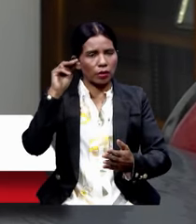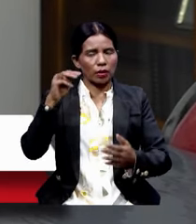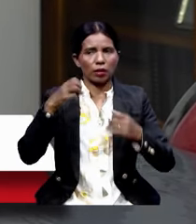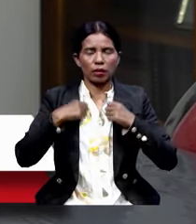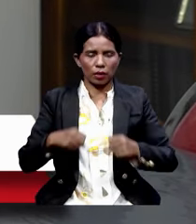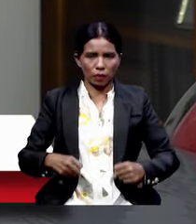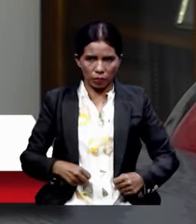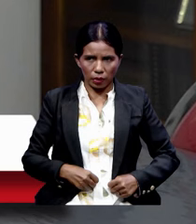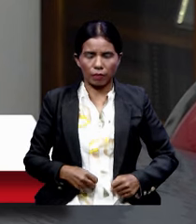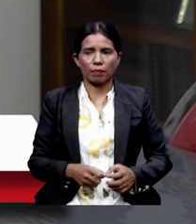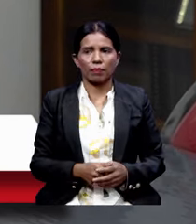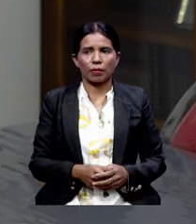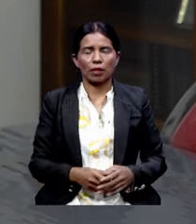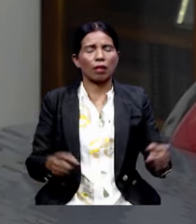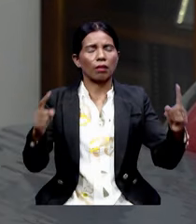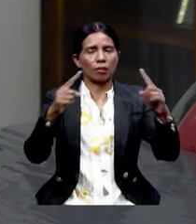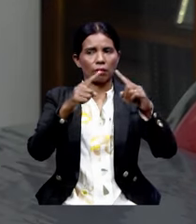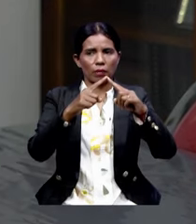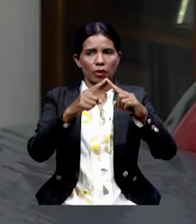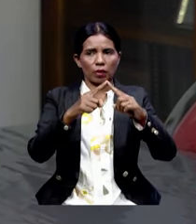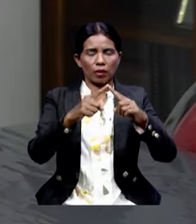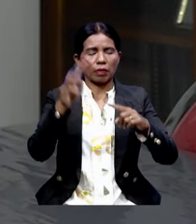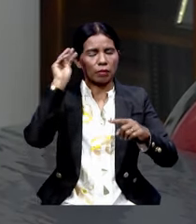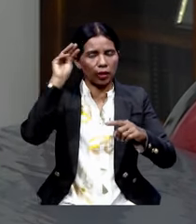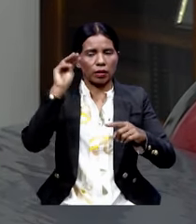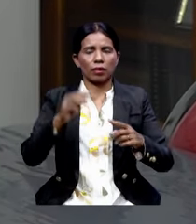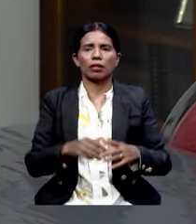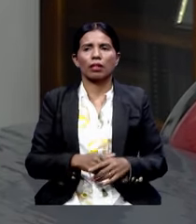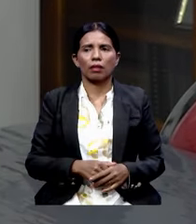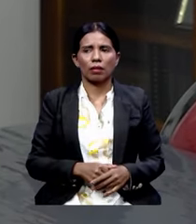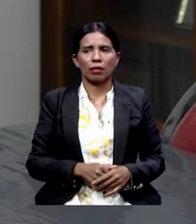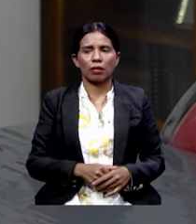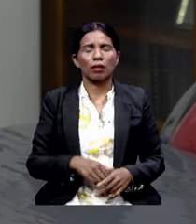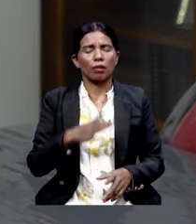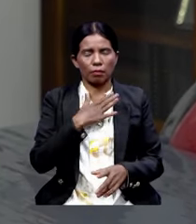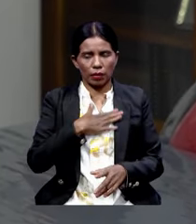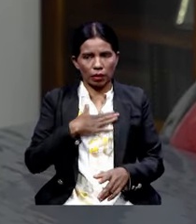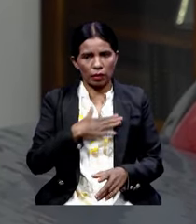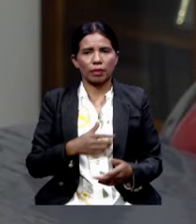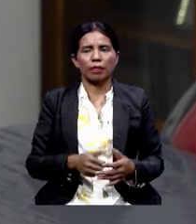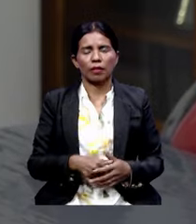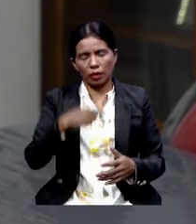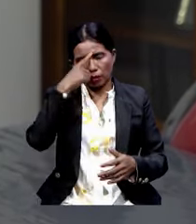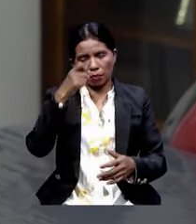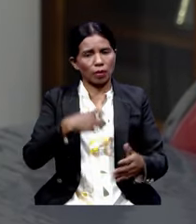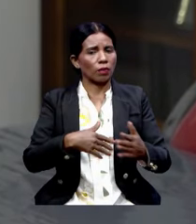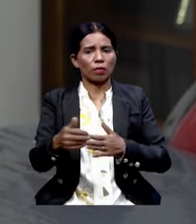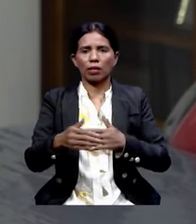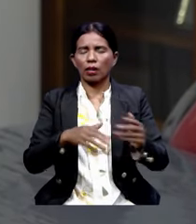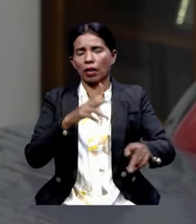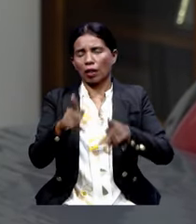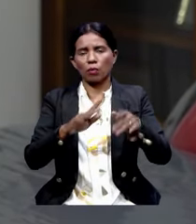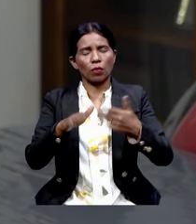Saudi ba iha diuli ministra ne hal favor tamba qualquer sidadang tutu